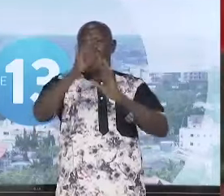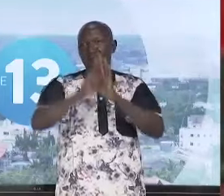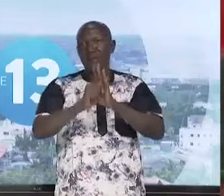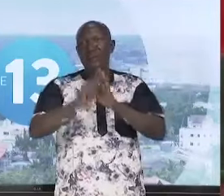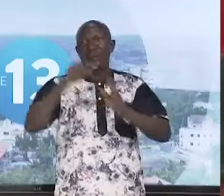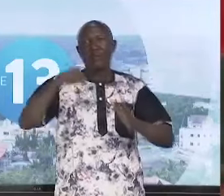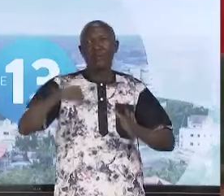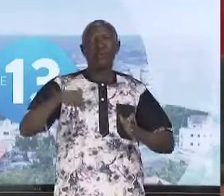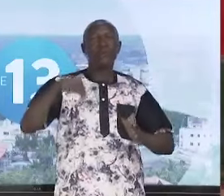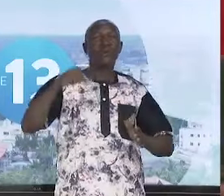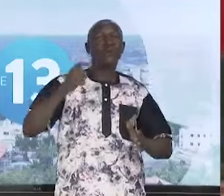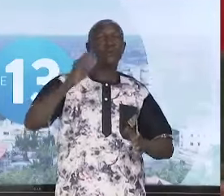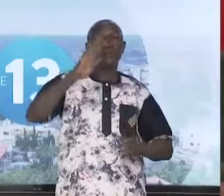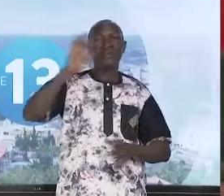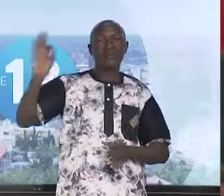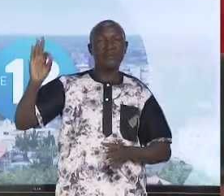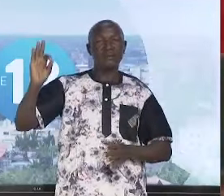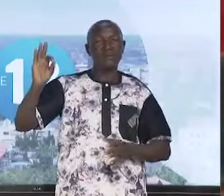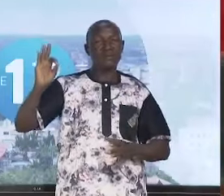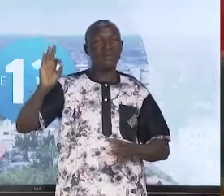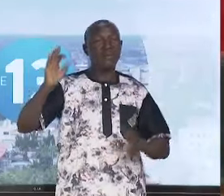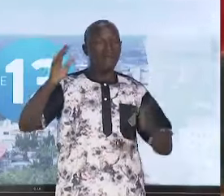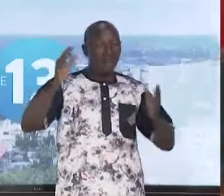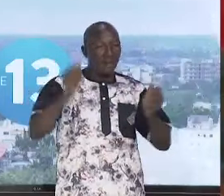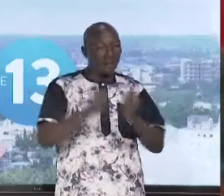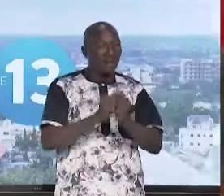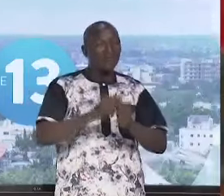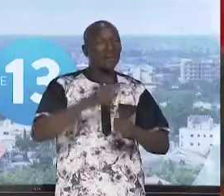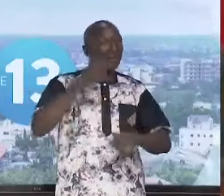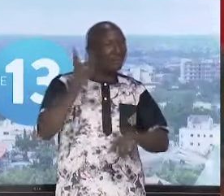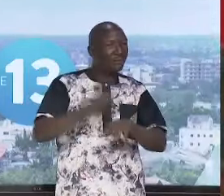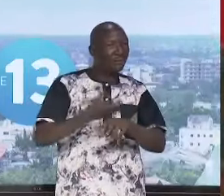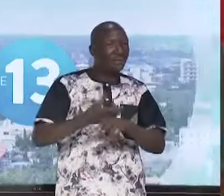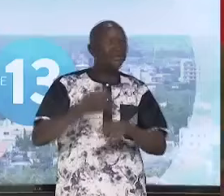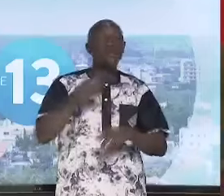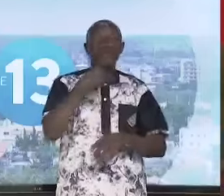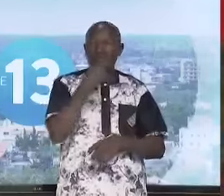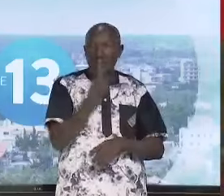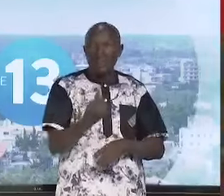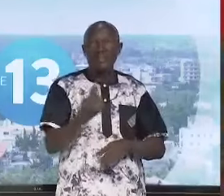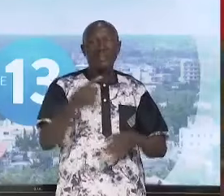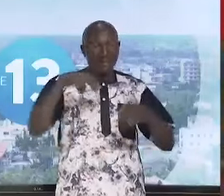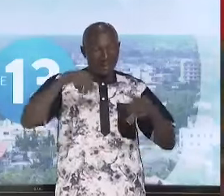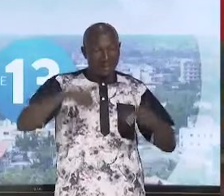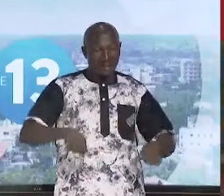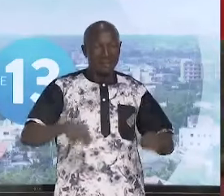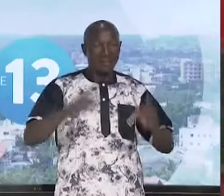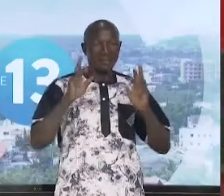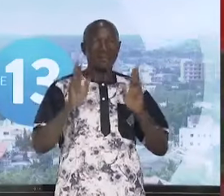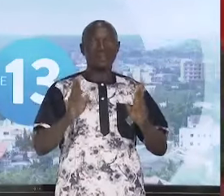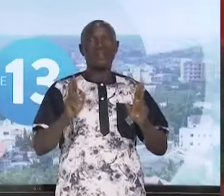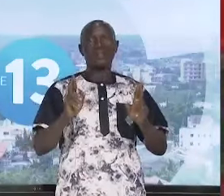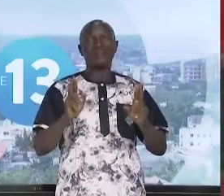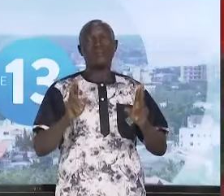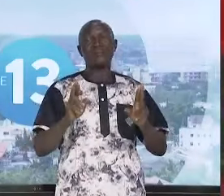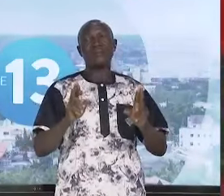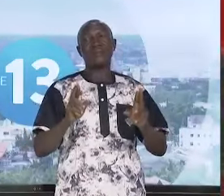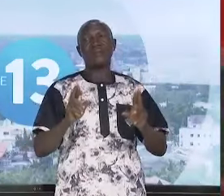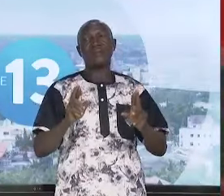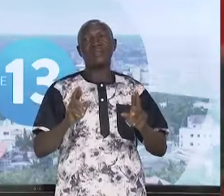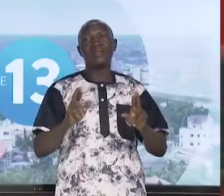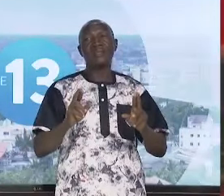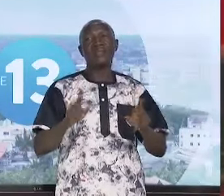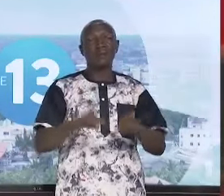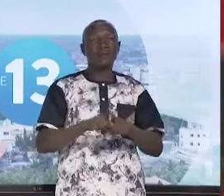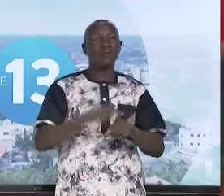montrer que le Burkina Faso, malgré ce qu'on sait et ce qu'on dit, reste debout. C'est vrai que le contexte est très difficile, comme on l'a dit à la